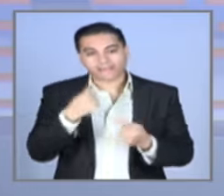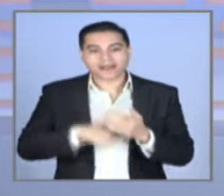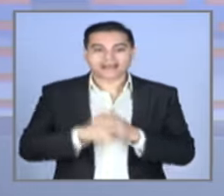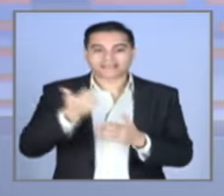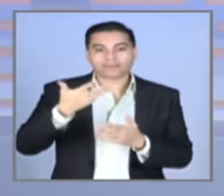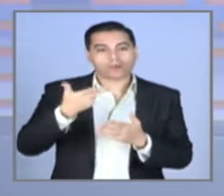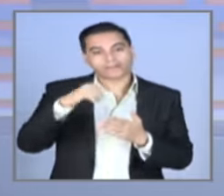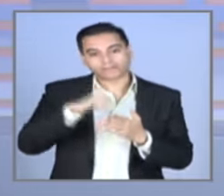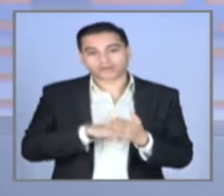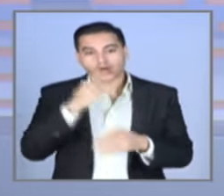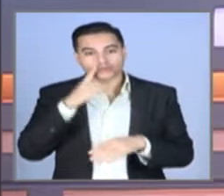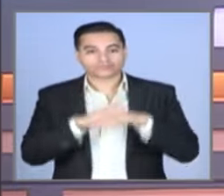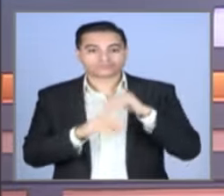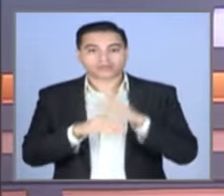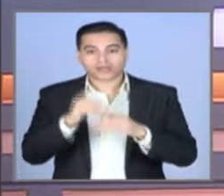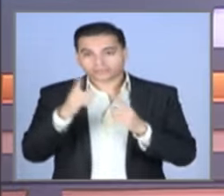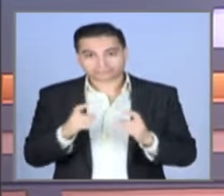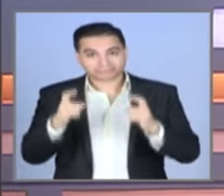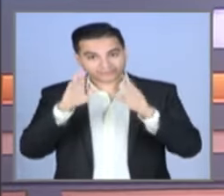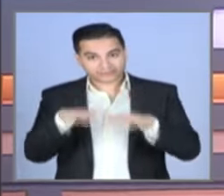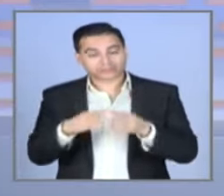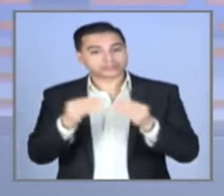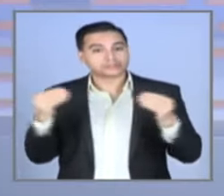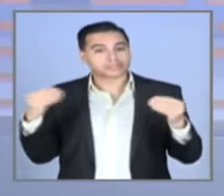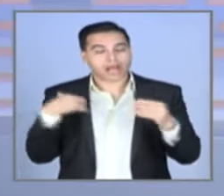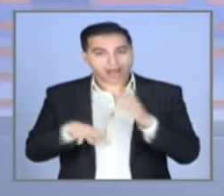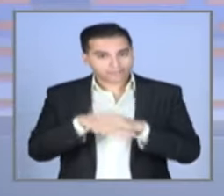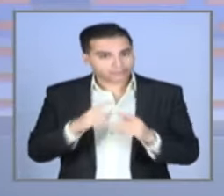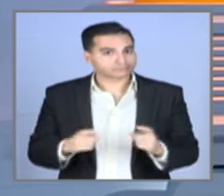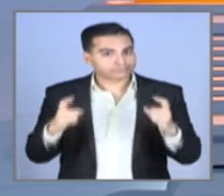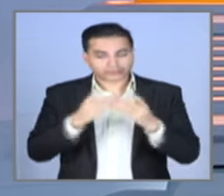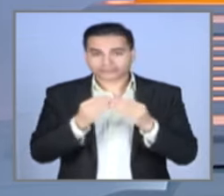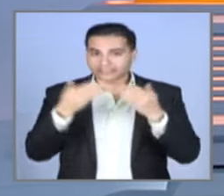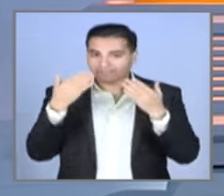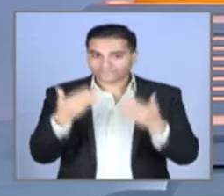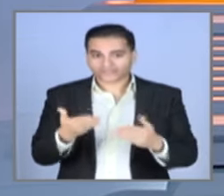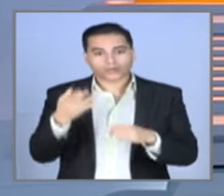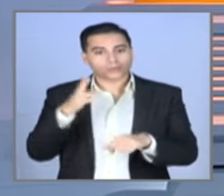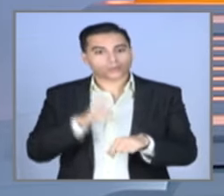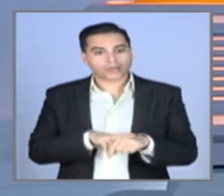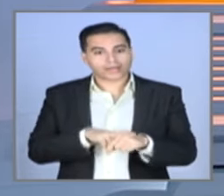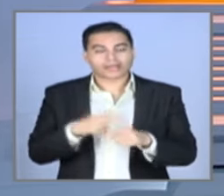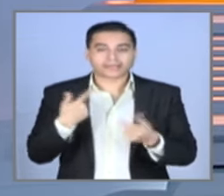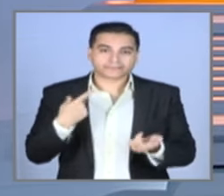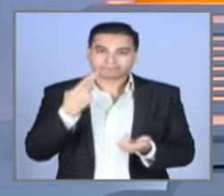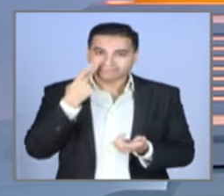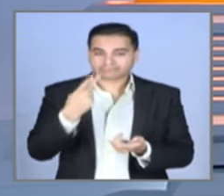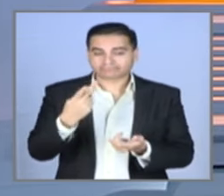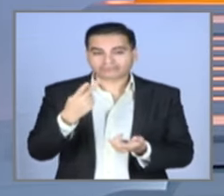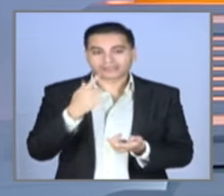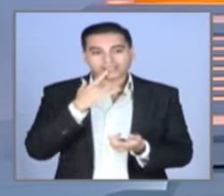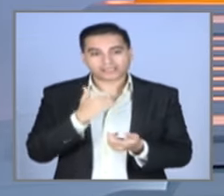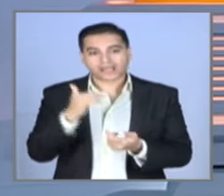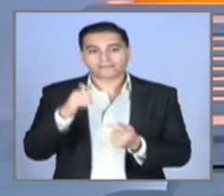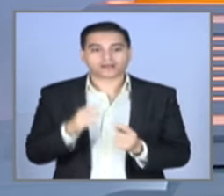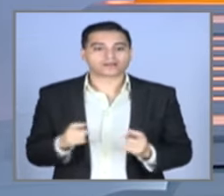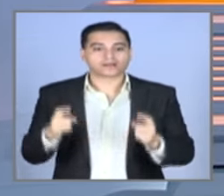ونخسر. عملتوا بطوله سوا مع بعض؟ كتير. كتير. كتير. اونلاين مع بعض والجروب، ونعمل لا عاملين